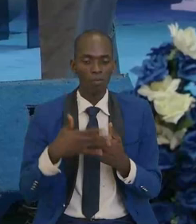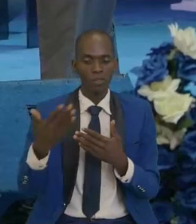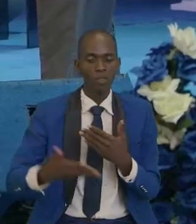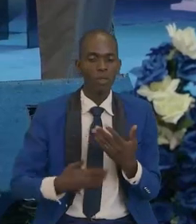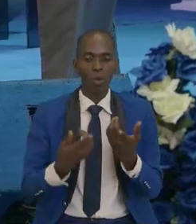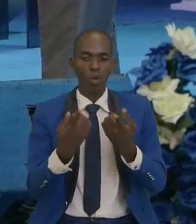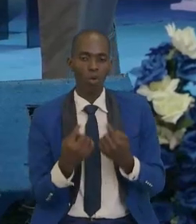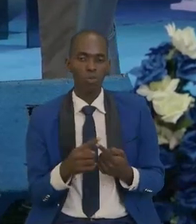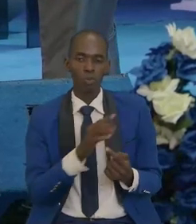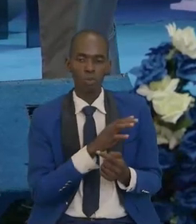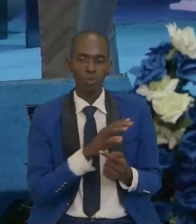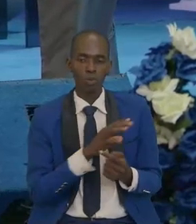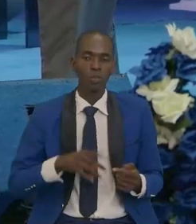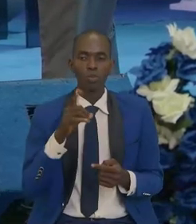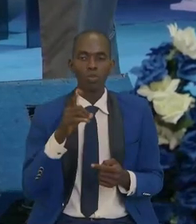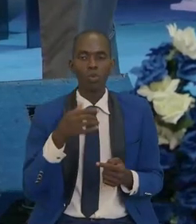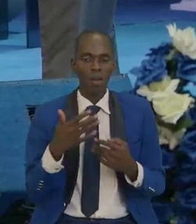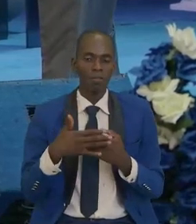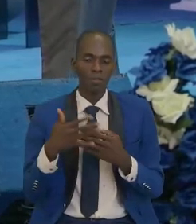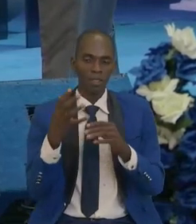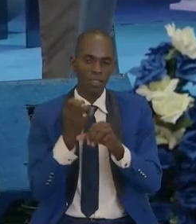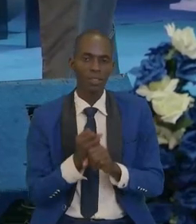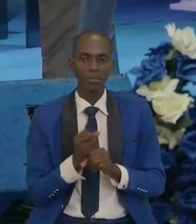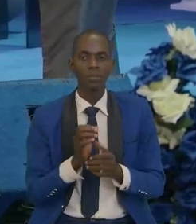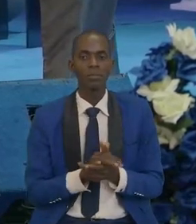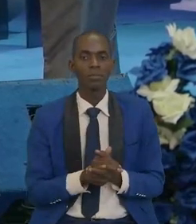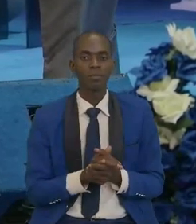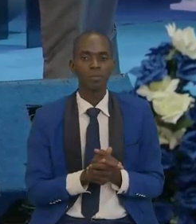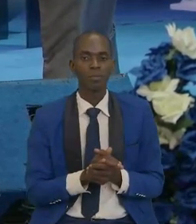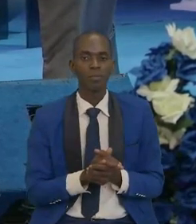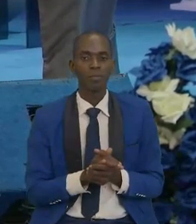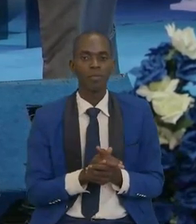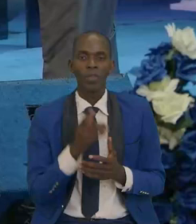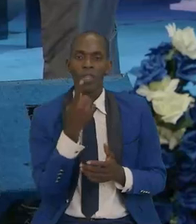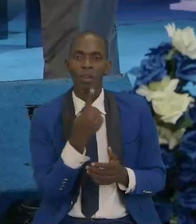La parole d'invitation à venir à Christ, ils l'ont reçue.